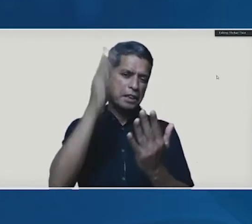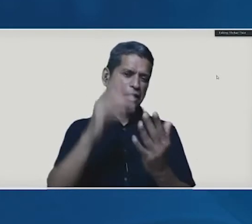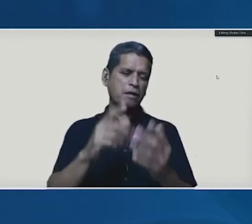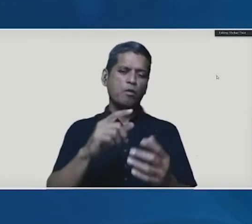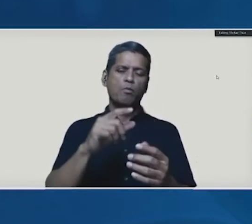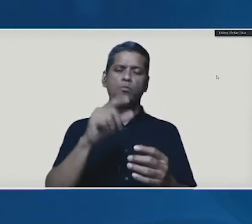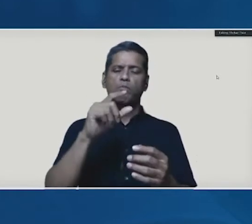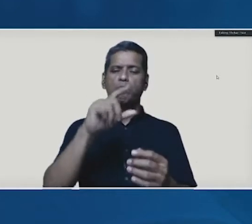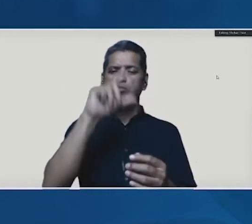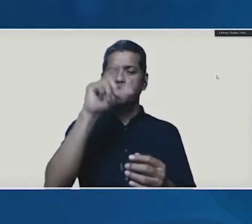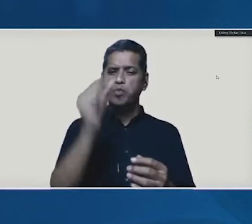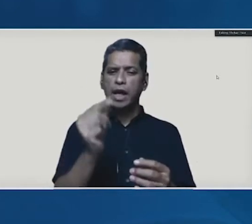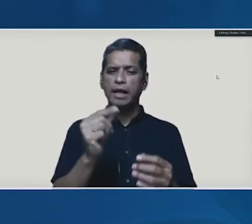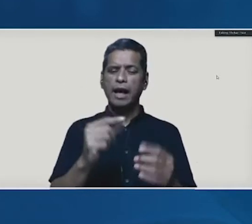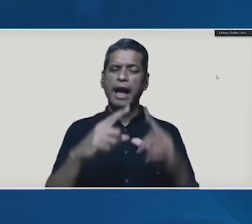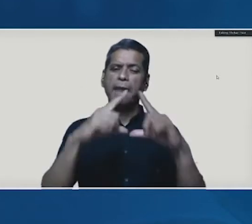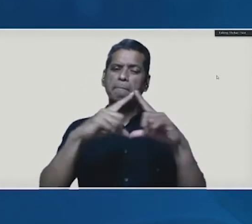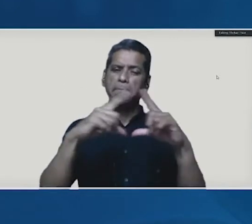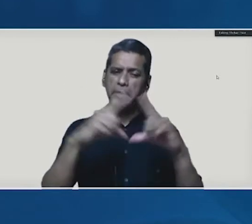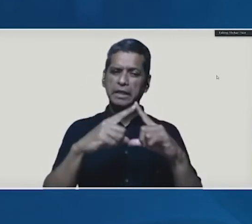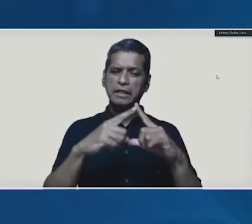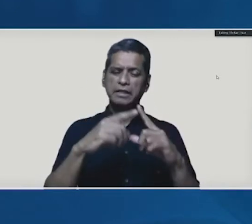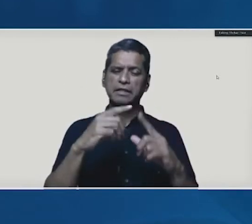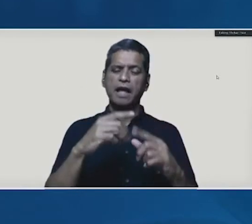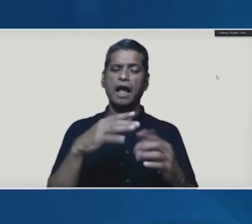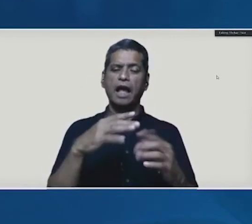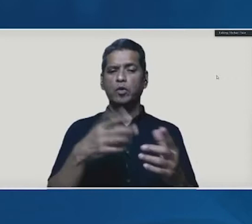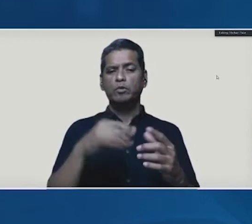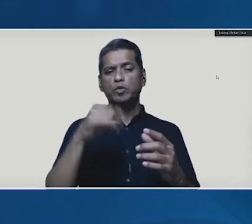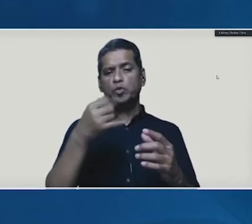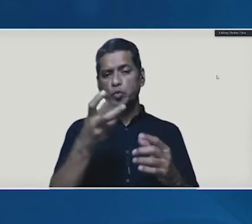ataupun berbagai akan berakhir pada bulan Juni